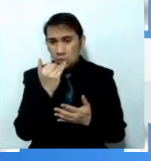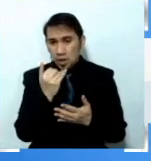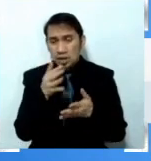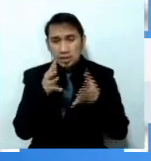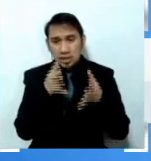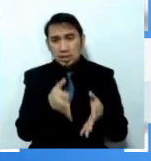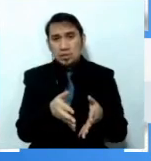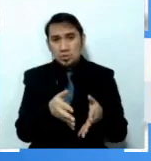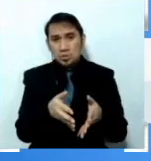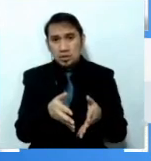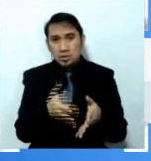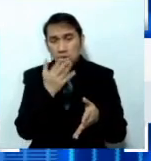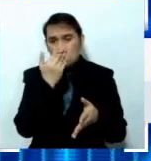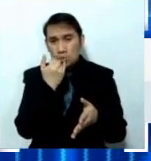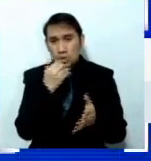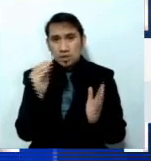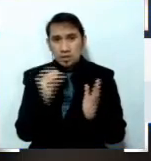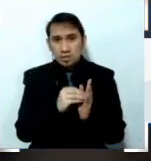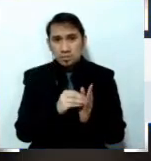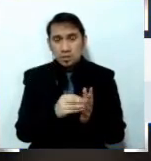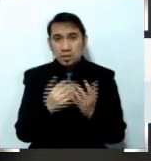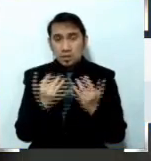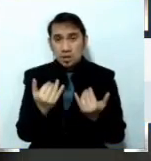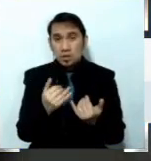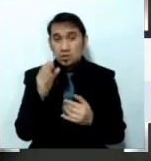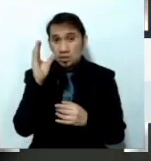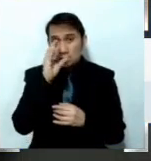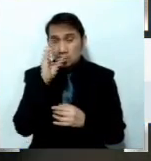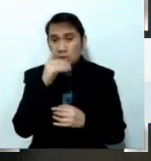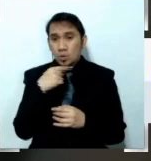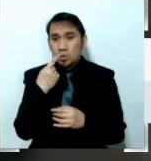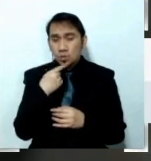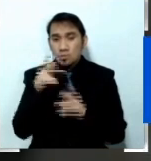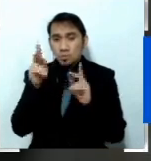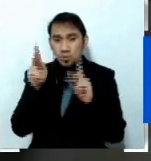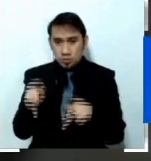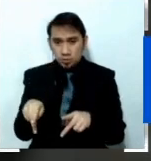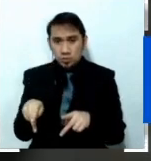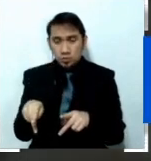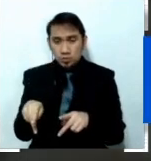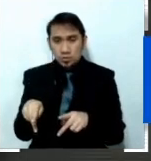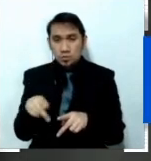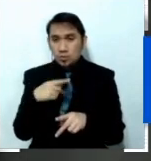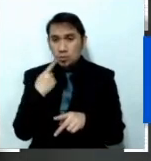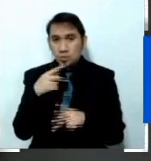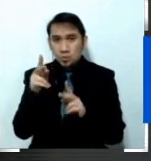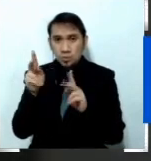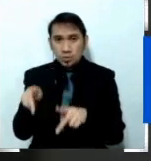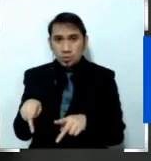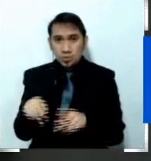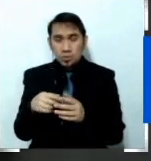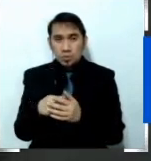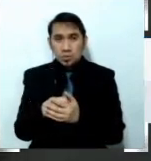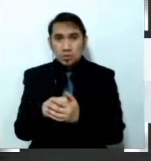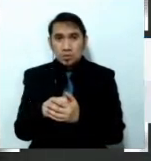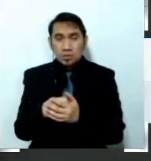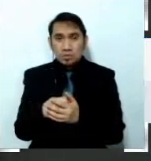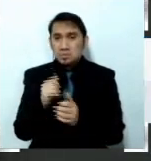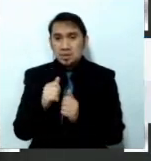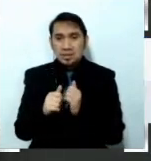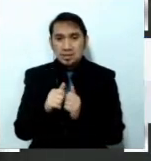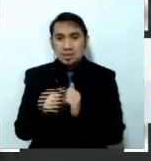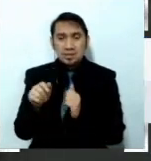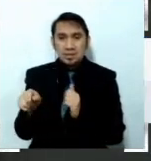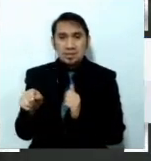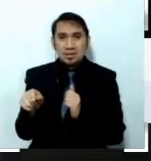mailathala. Hahanapin po natin ito. The person who wrote this is clearly in bad faith, Mr. Chair. Hindi po